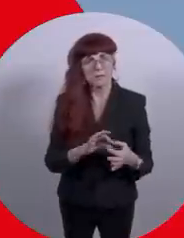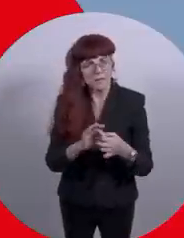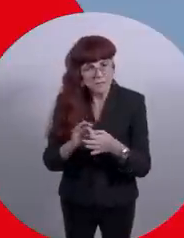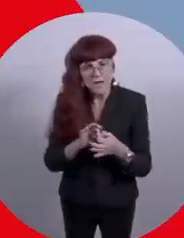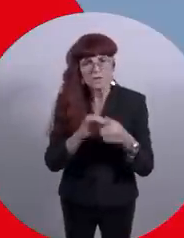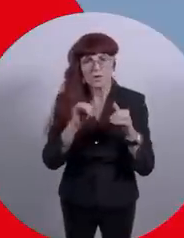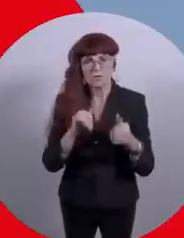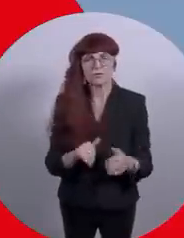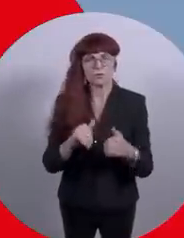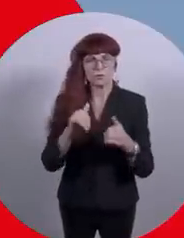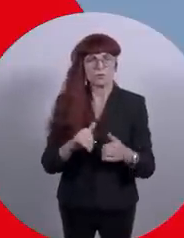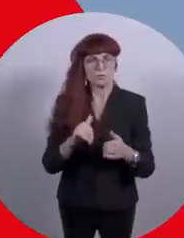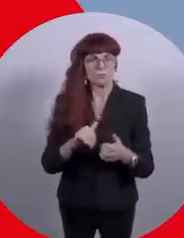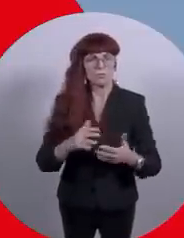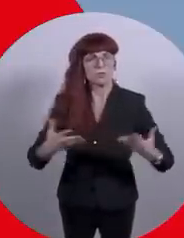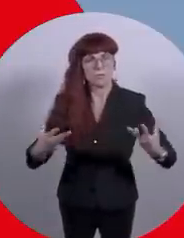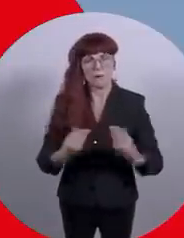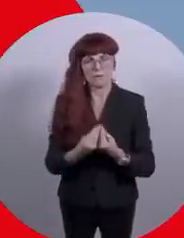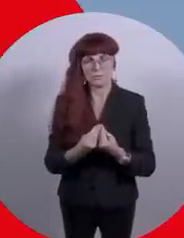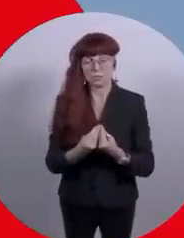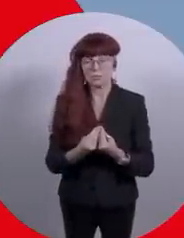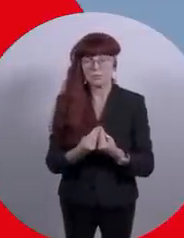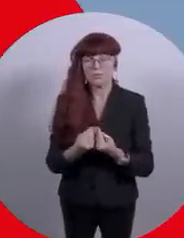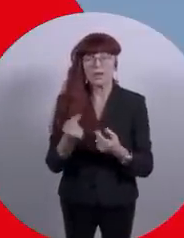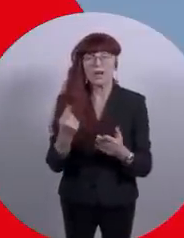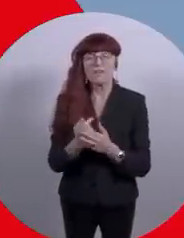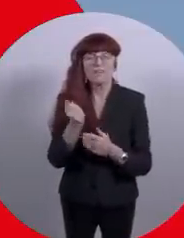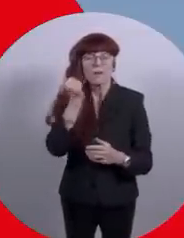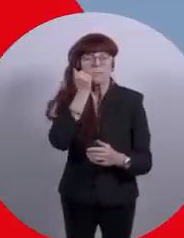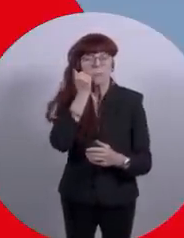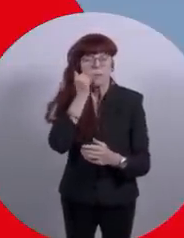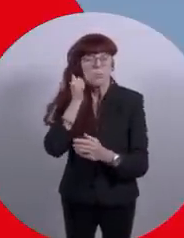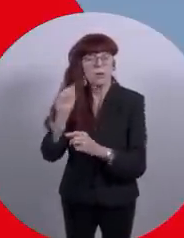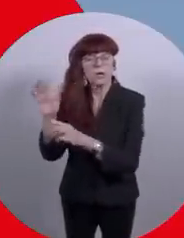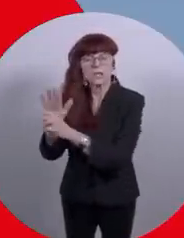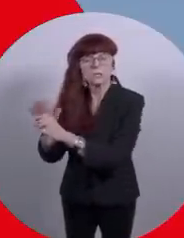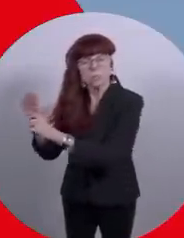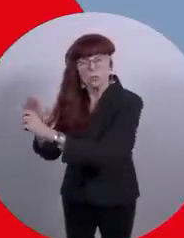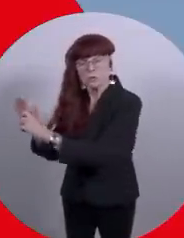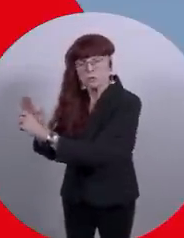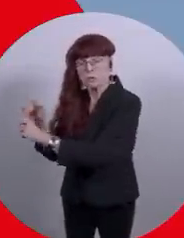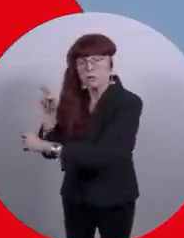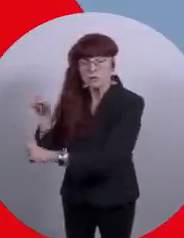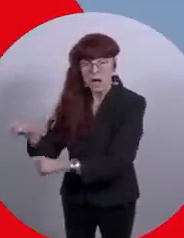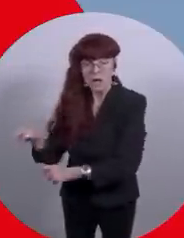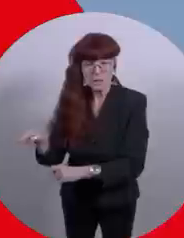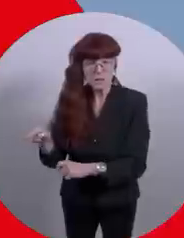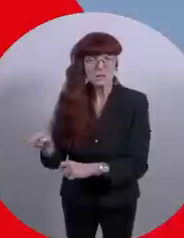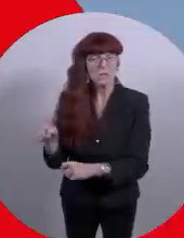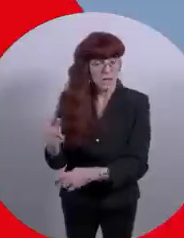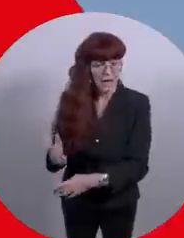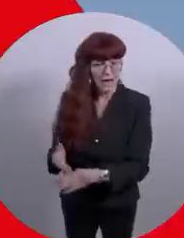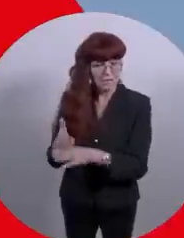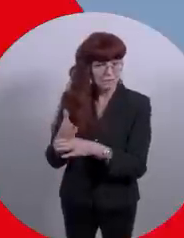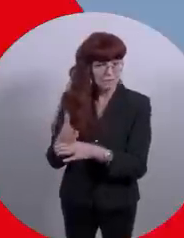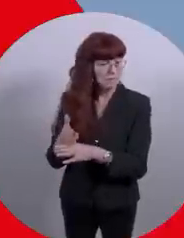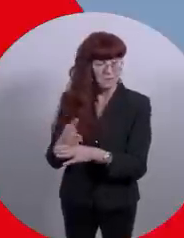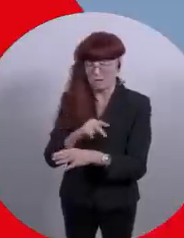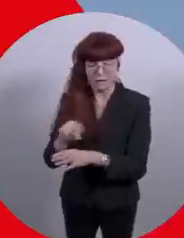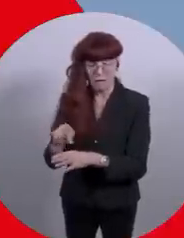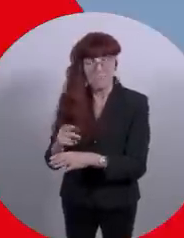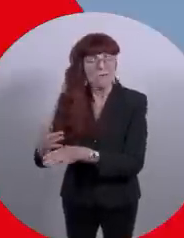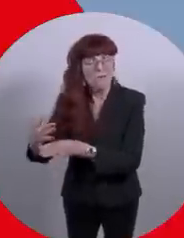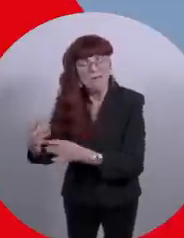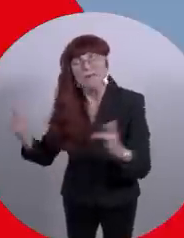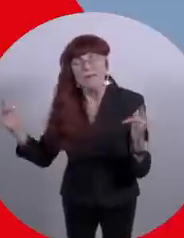löst kein Problem Populismus hetzt nur gegen die Menschen und daher ist es auch eine klare Antwort